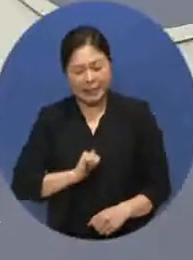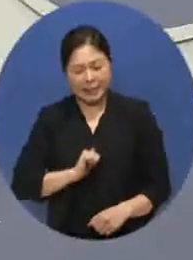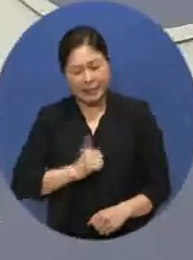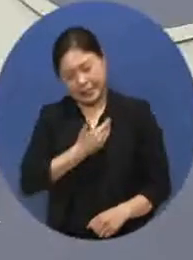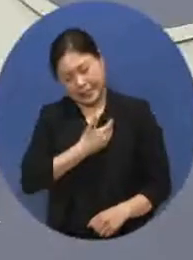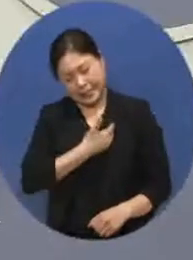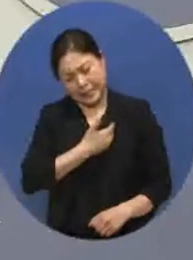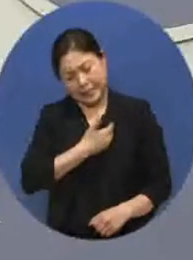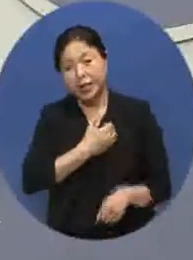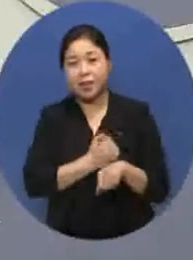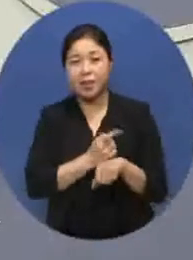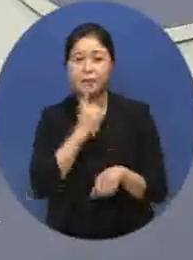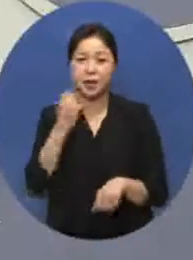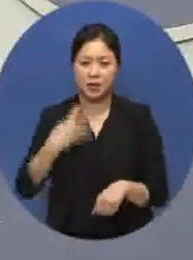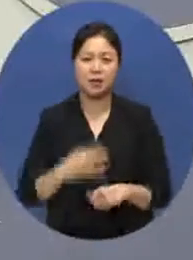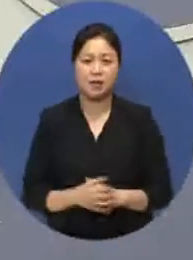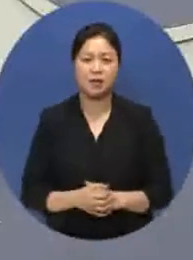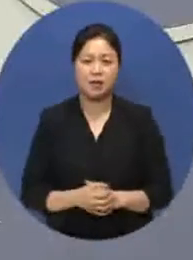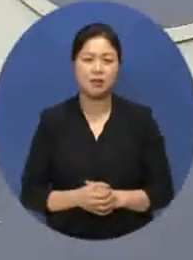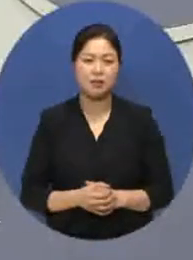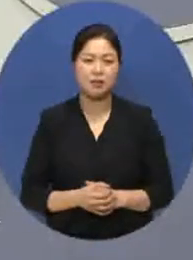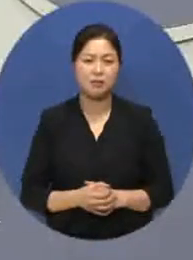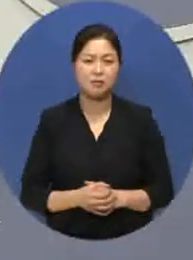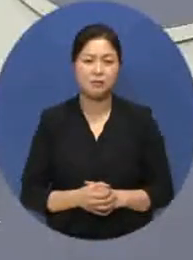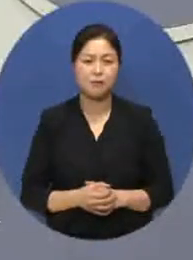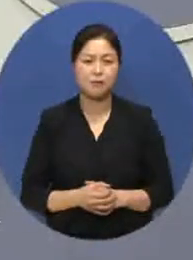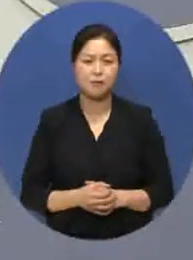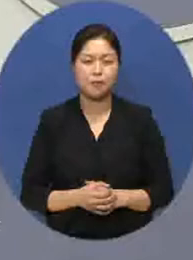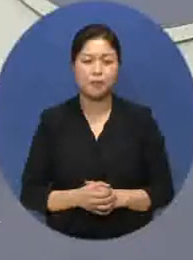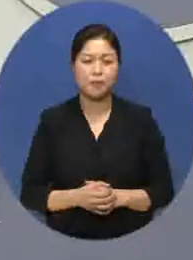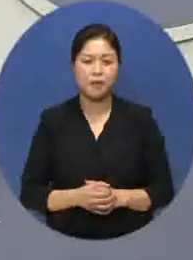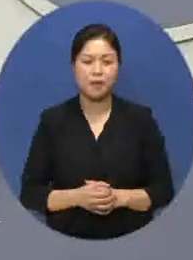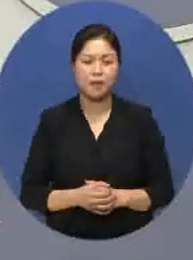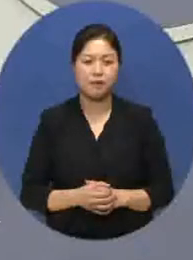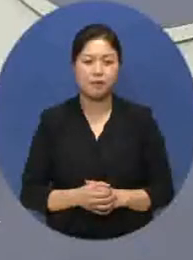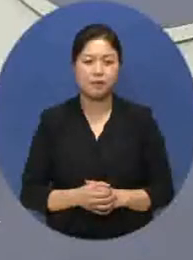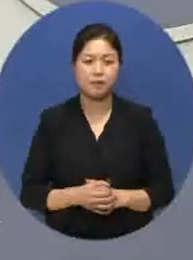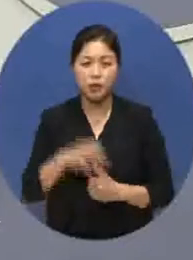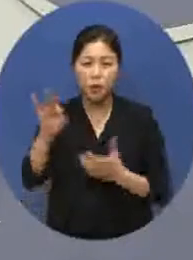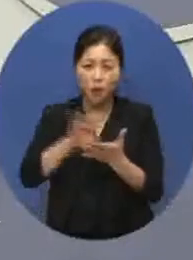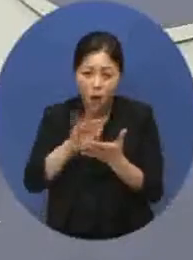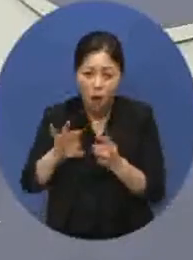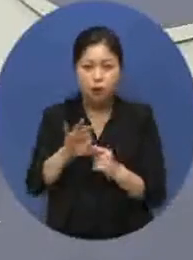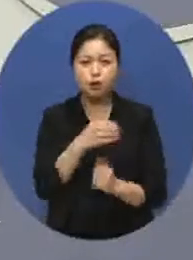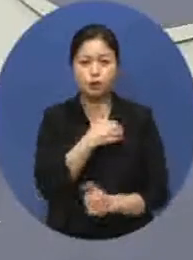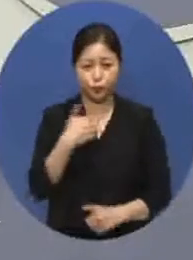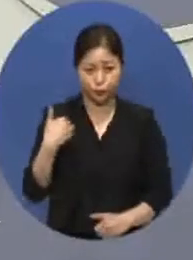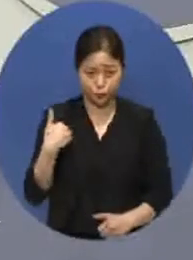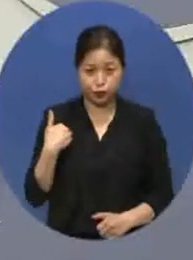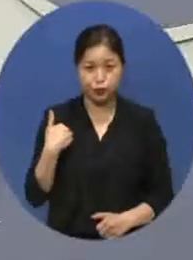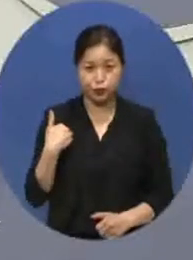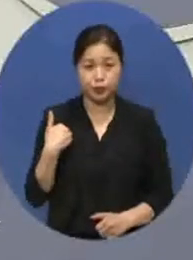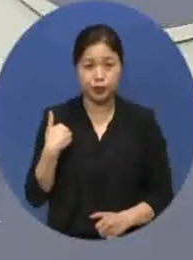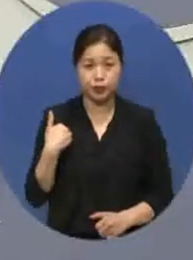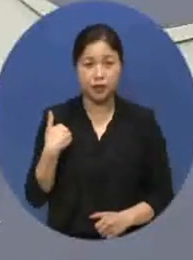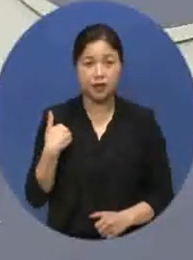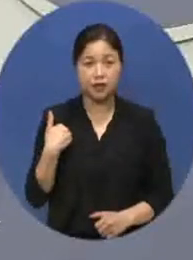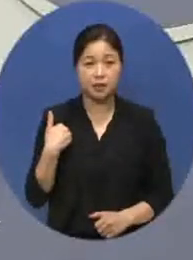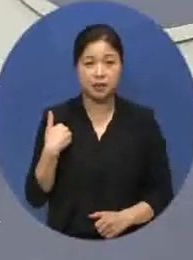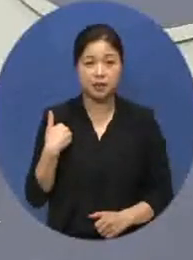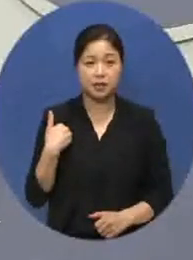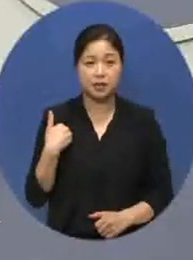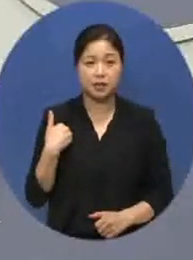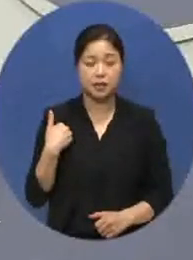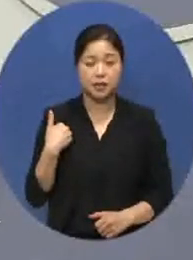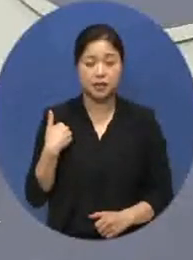말밖에는 표현이 안 나와요. 그래서 여러 가지 재정적인 이런 것이 좀 여유로워야 그리고 또 지명들에도 여러 가지